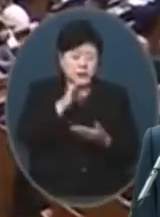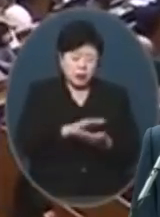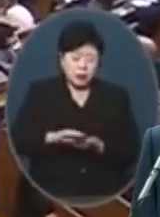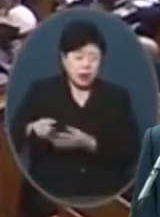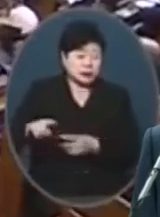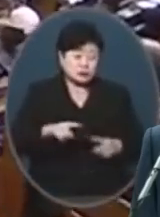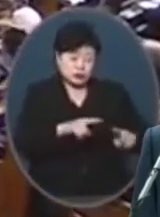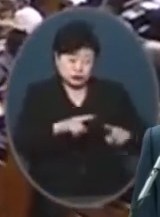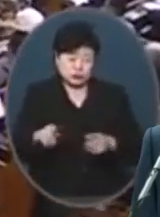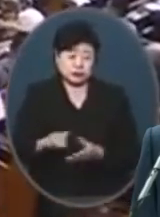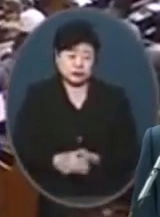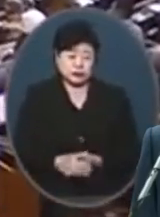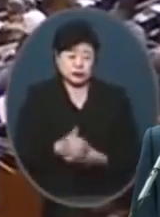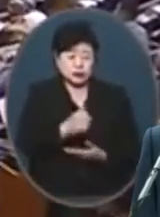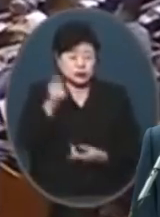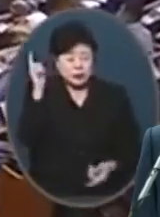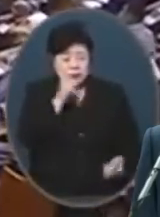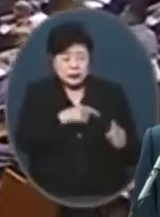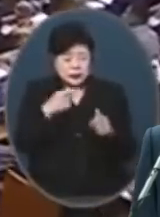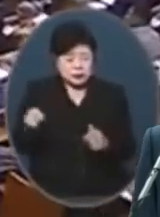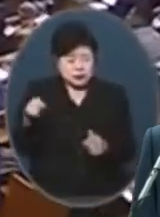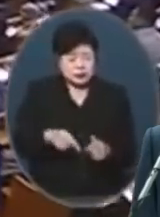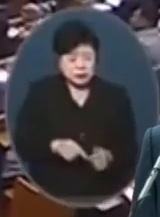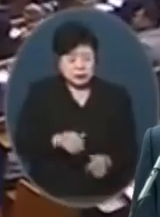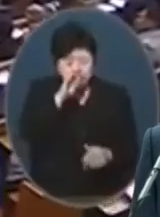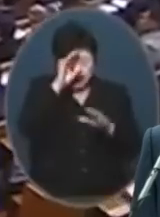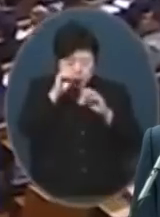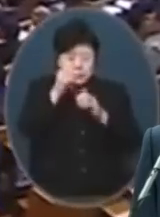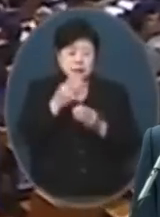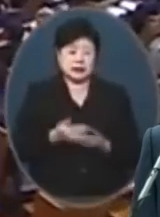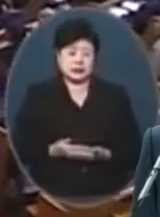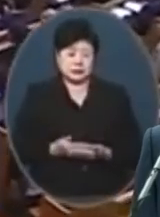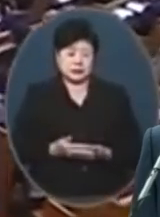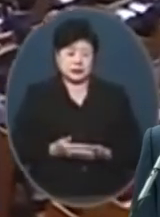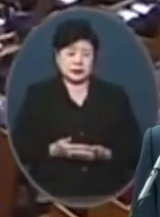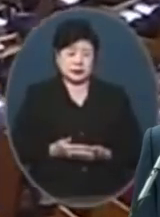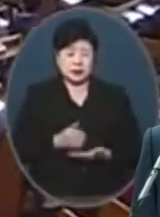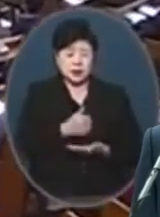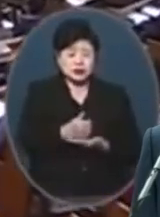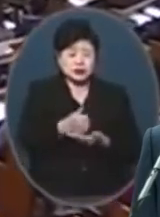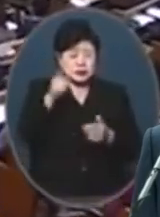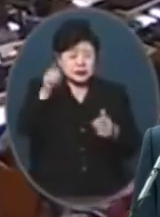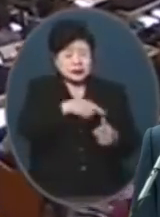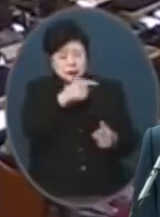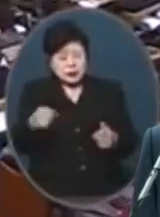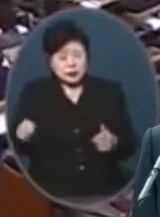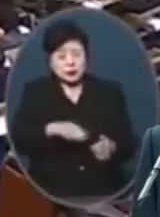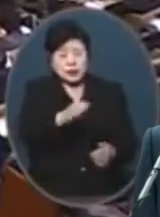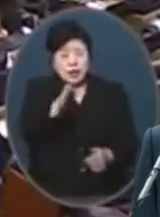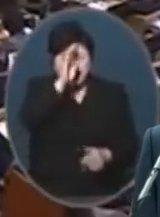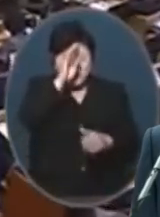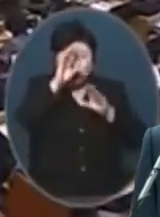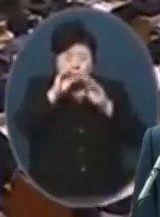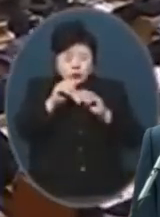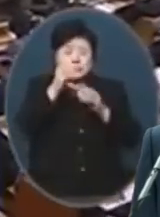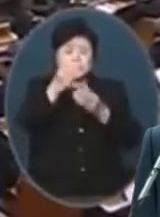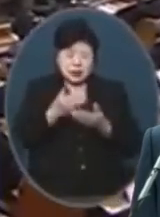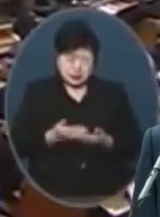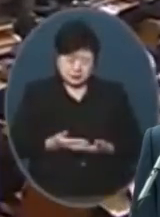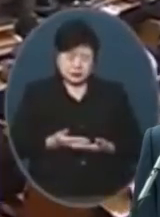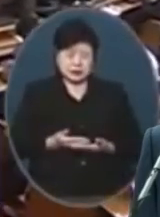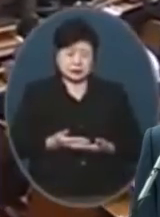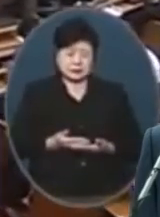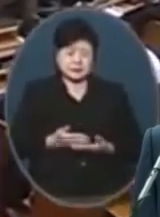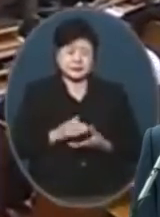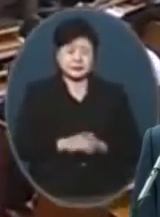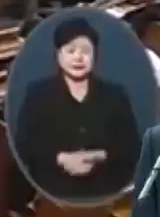되고 그가 채찍에 맞음으로 우리가 나음을 받았도다. 그가 채찍에 맞음으로 우리가 심신의 병에서 고침을 받은